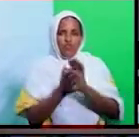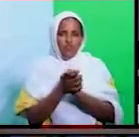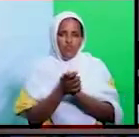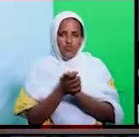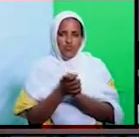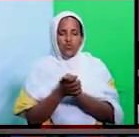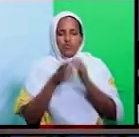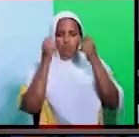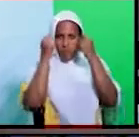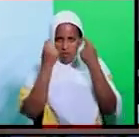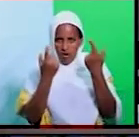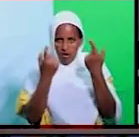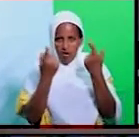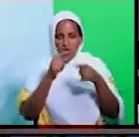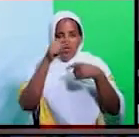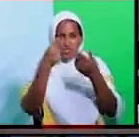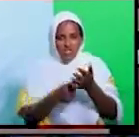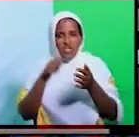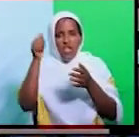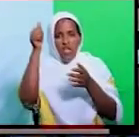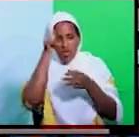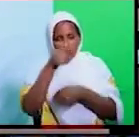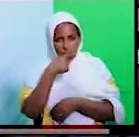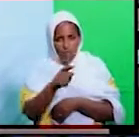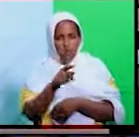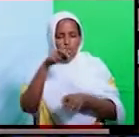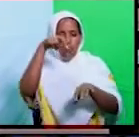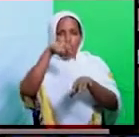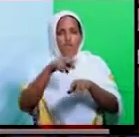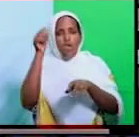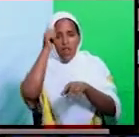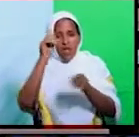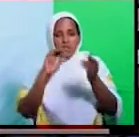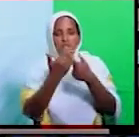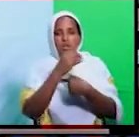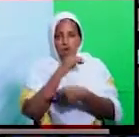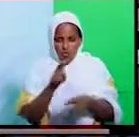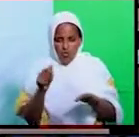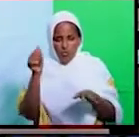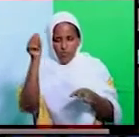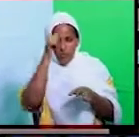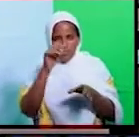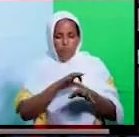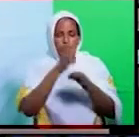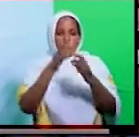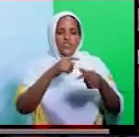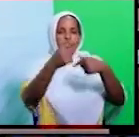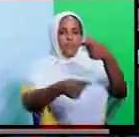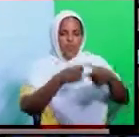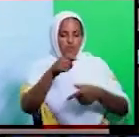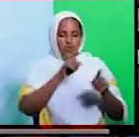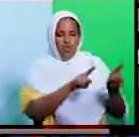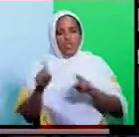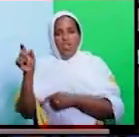ሆይ እንዲህ ላለው ሰው አሁን የእግዚአብሔር መልእክት ይመጣለታል። እኔ ዛሬ ወደ አንተ ተልኬ ያለሁና የምነግርህን ቃል አስተውል፣ ቀጥ ብለህም ቁም